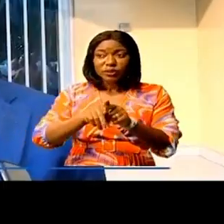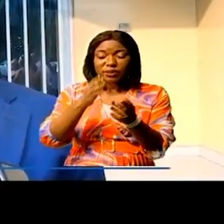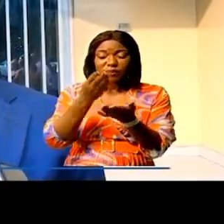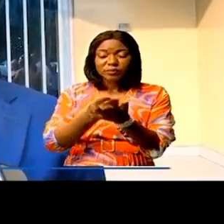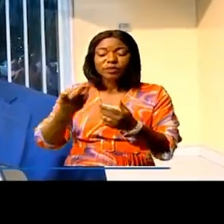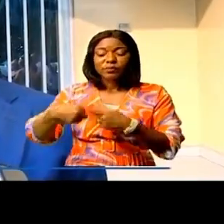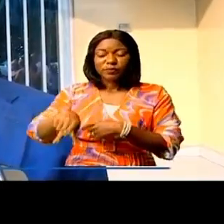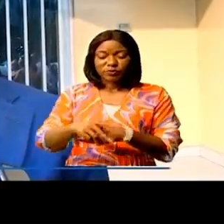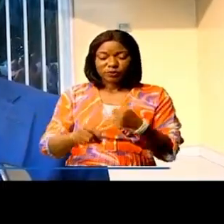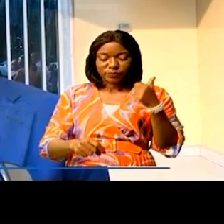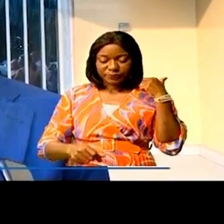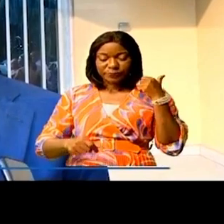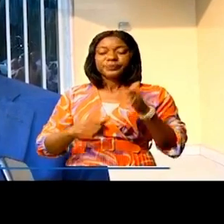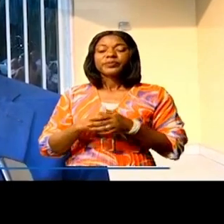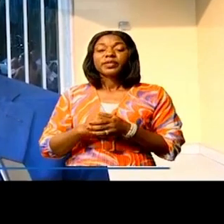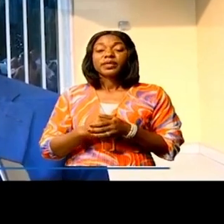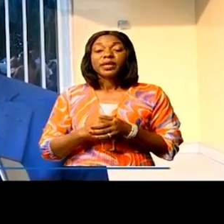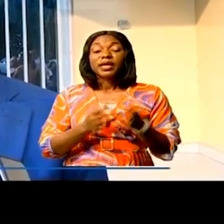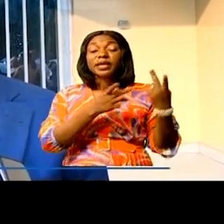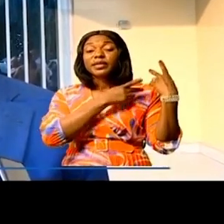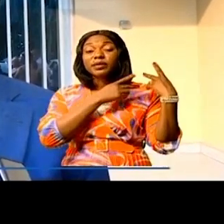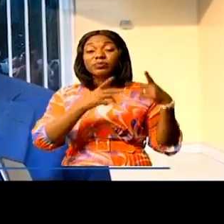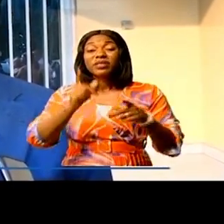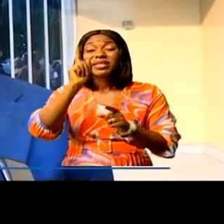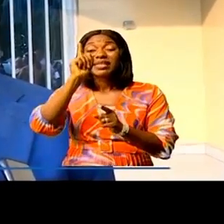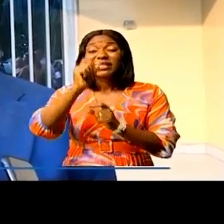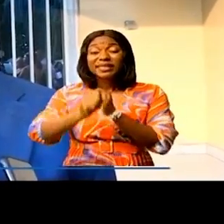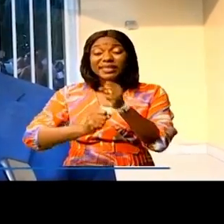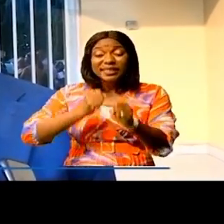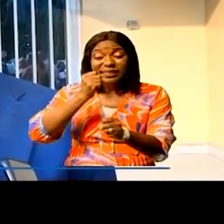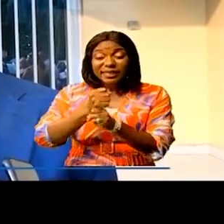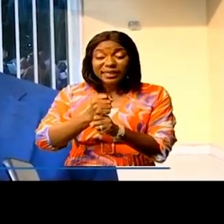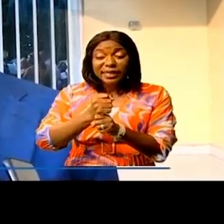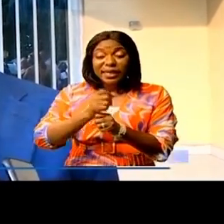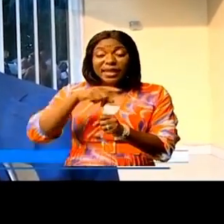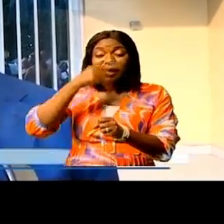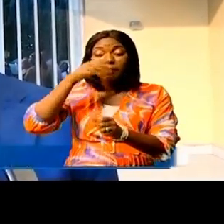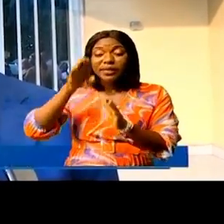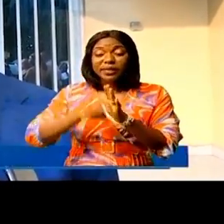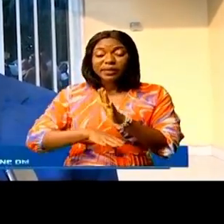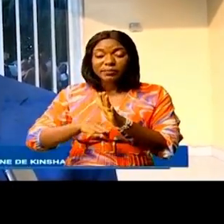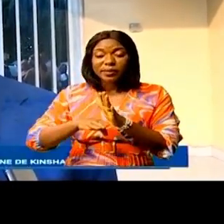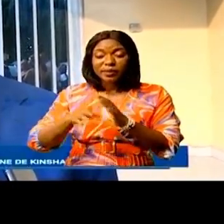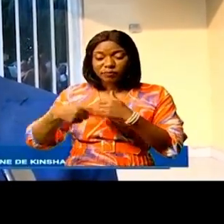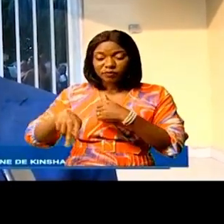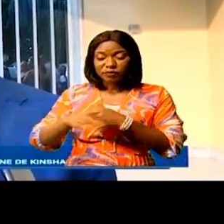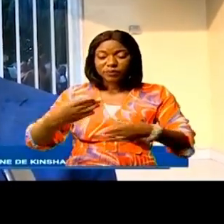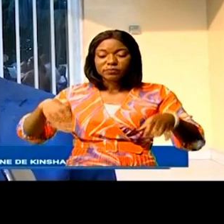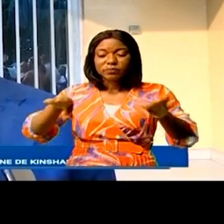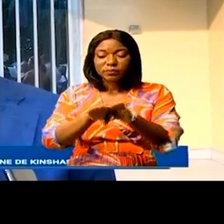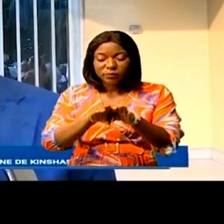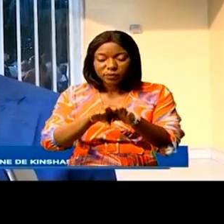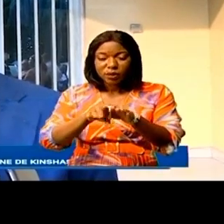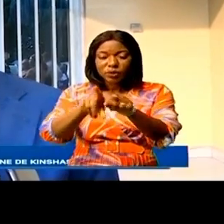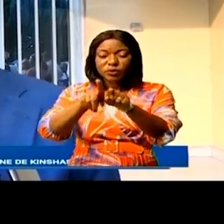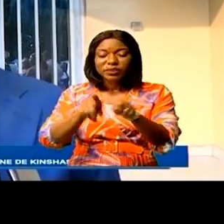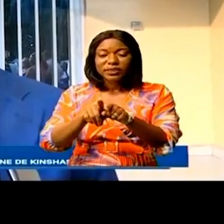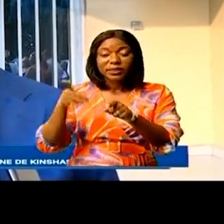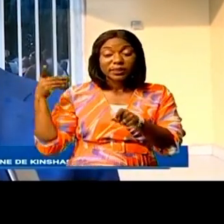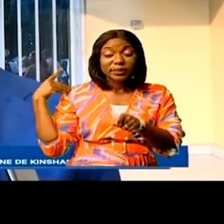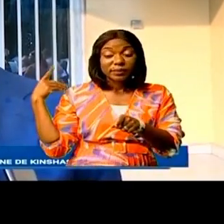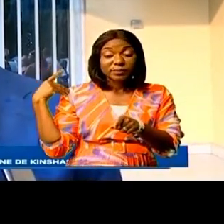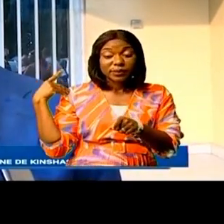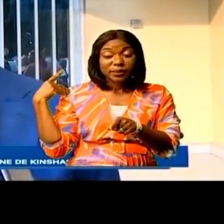C'est depuis, comme j'ai dit ici, une année aussi que l'Assemblée provinciale est en suspension. les députés provinciaux sont en